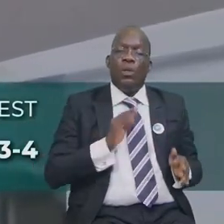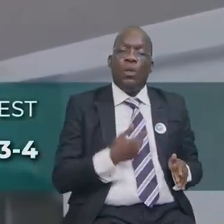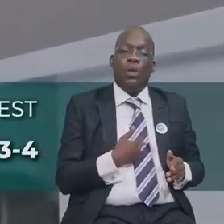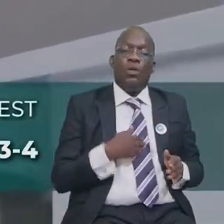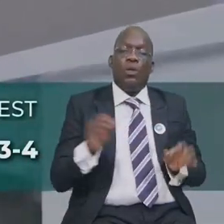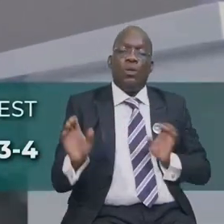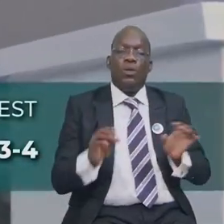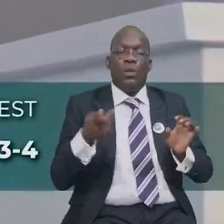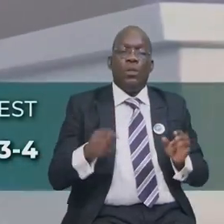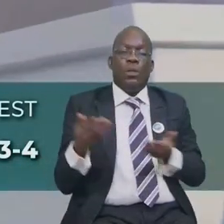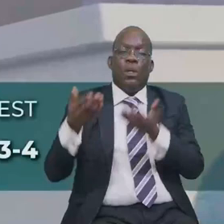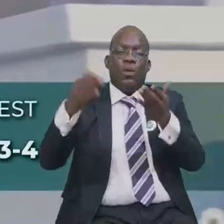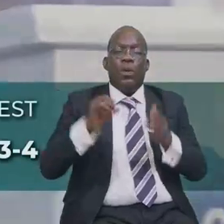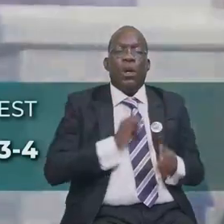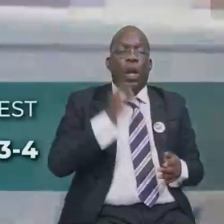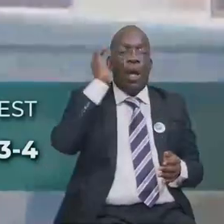ferai également.